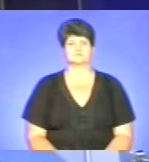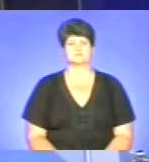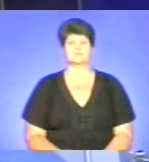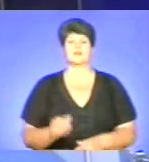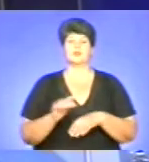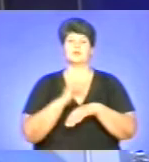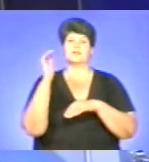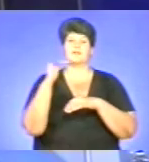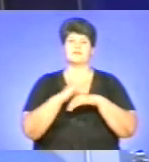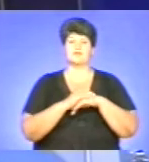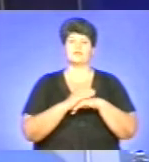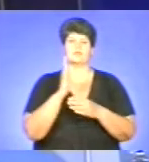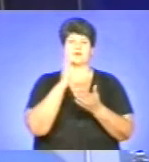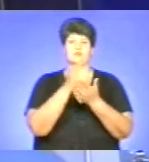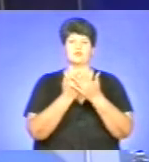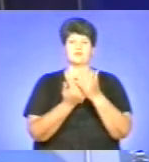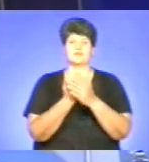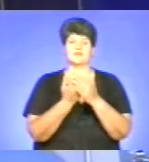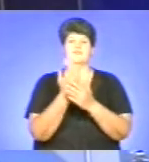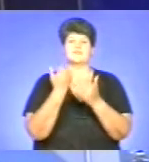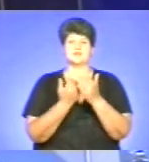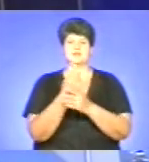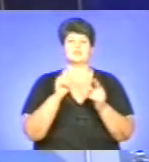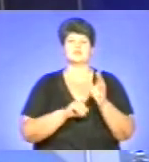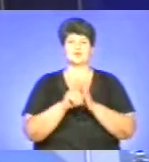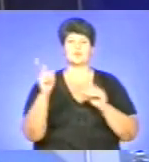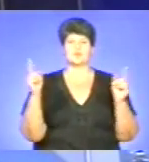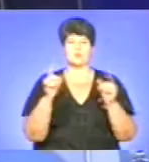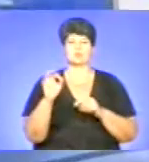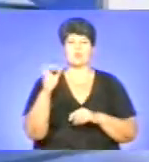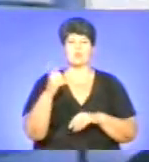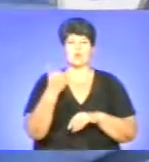Добрий вечір у прямому ефірі вісті спочатку коротко про